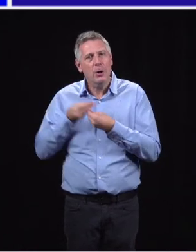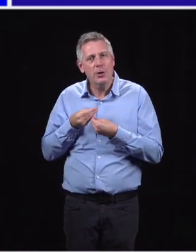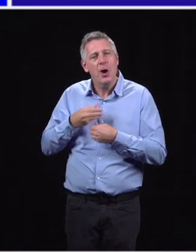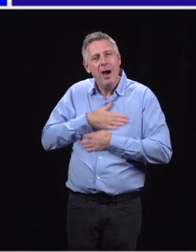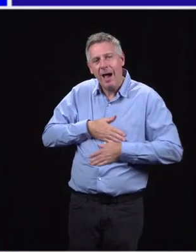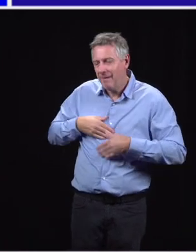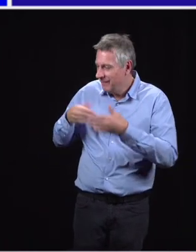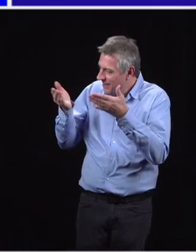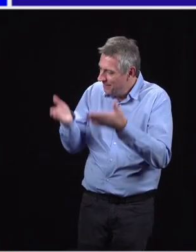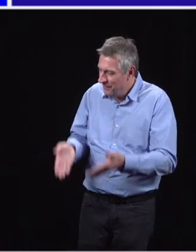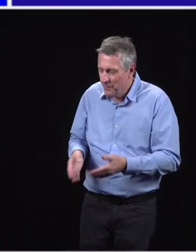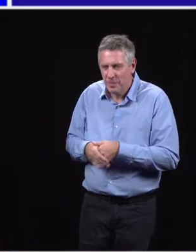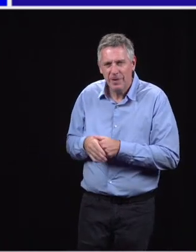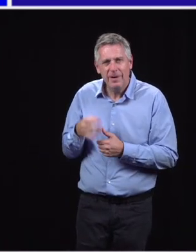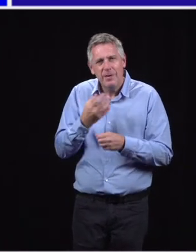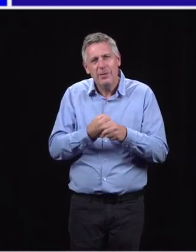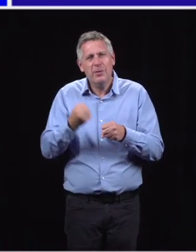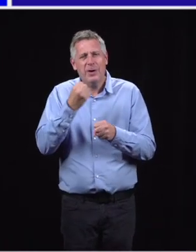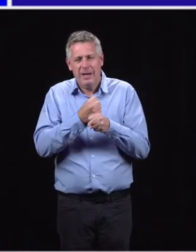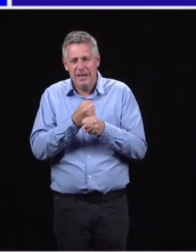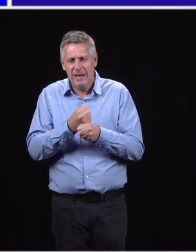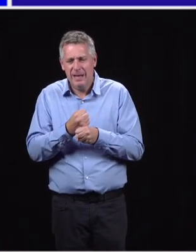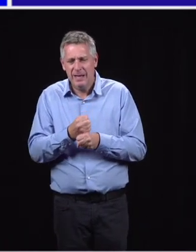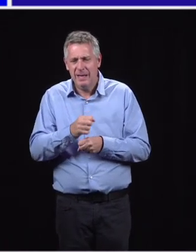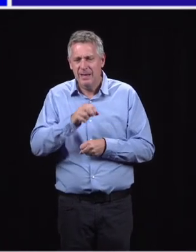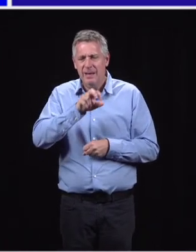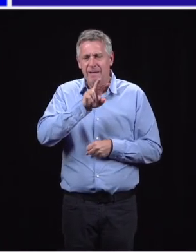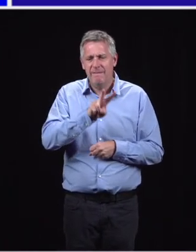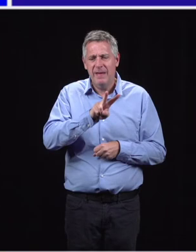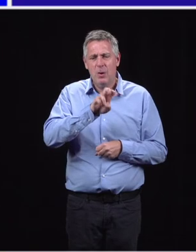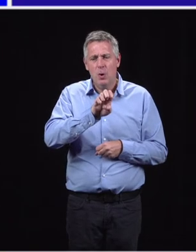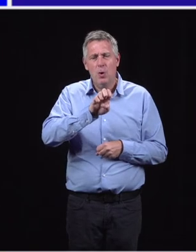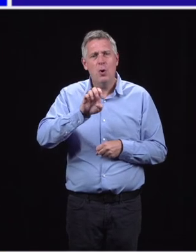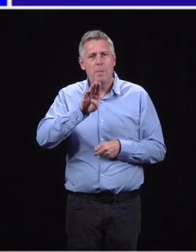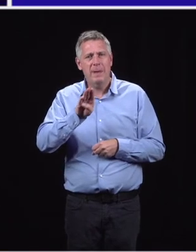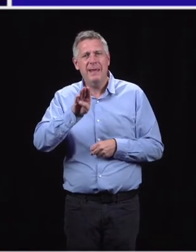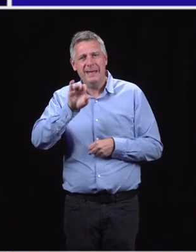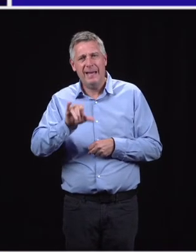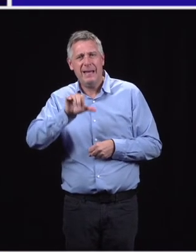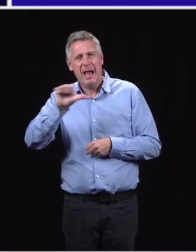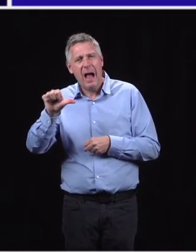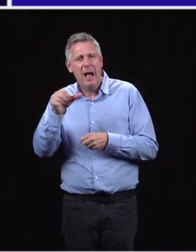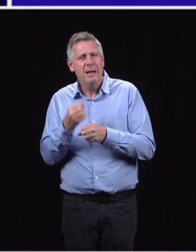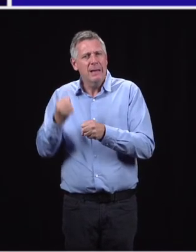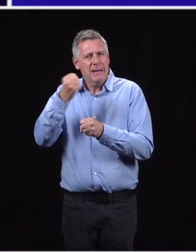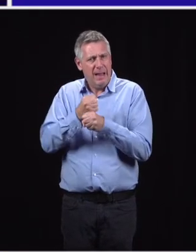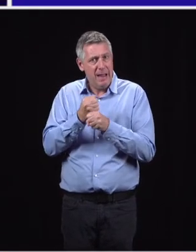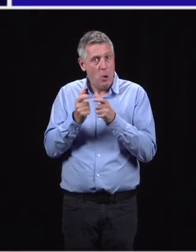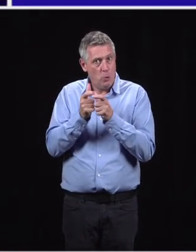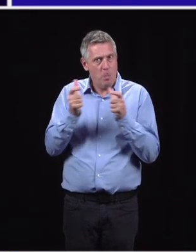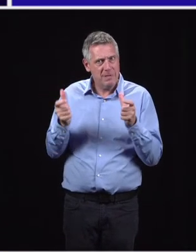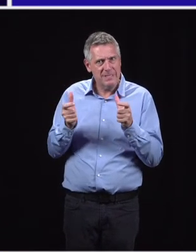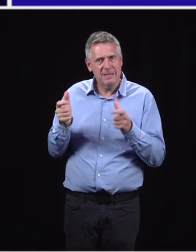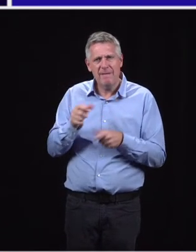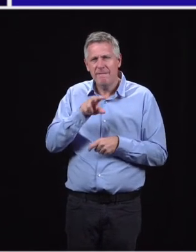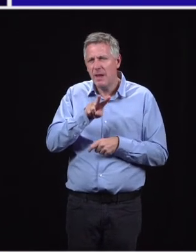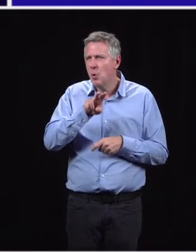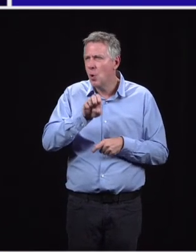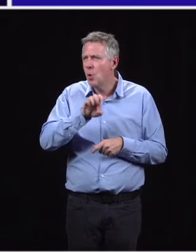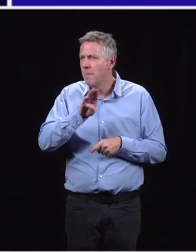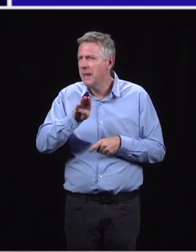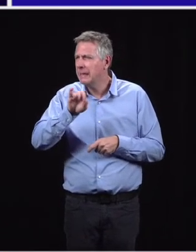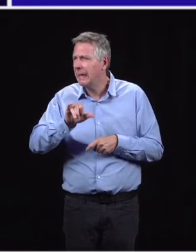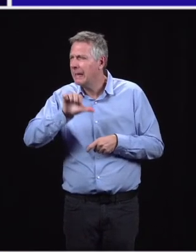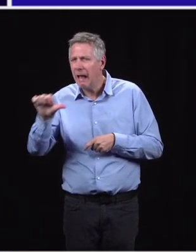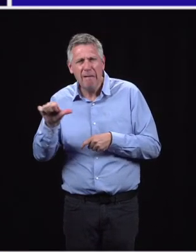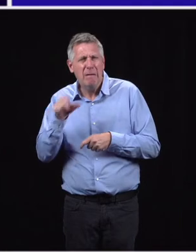vous avez créé Vibia alors ça s'écrit V e e B y a on expliquera peut-être tout à l'heure pourquoi ça